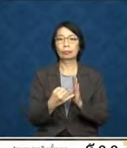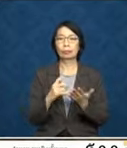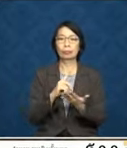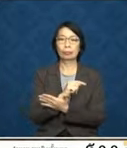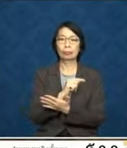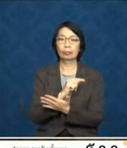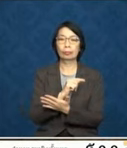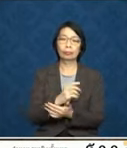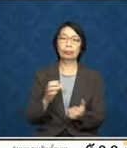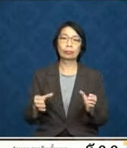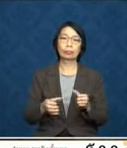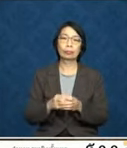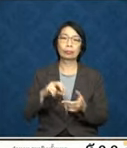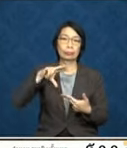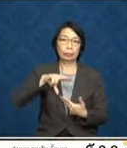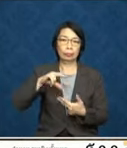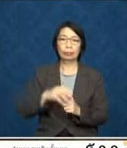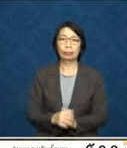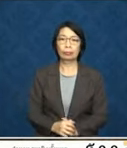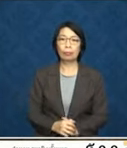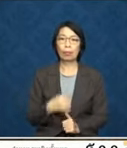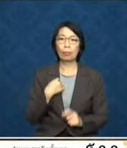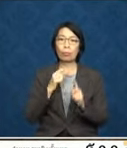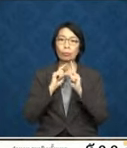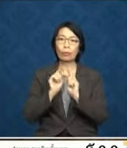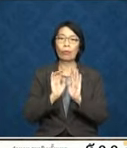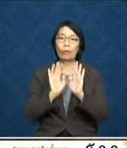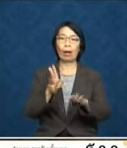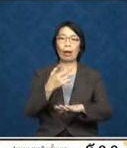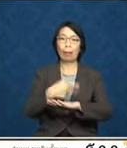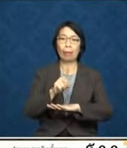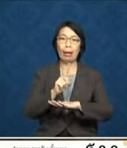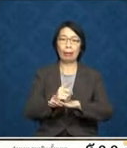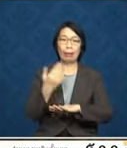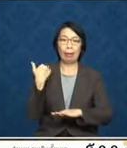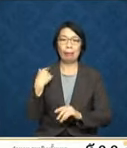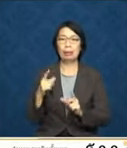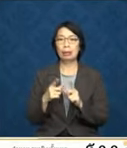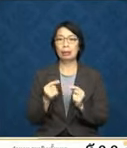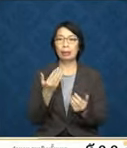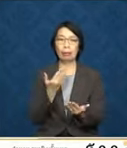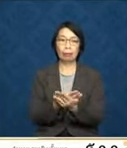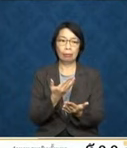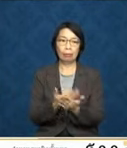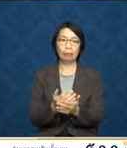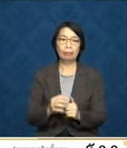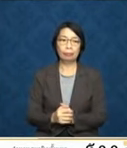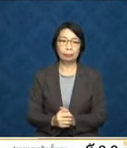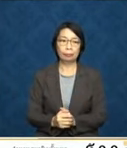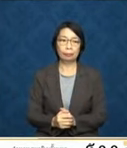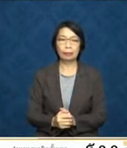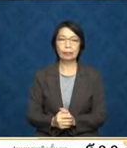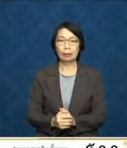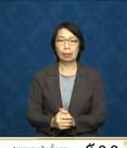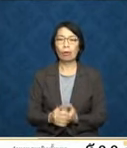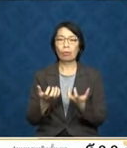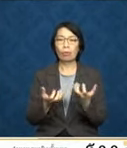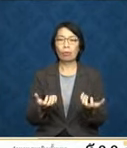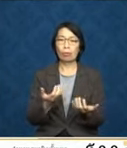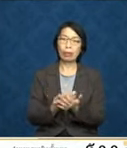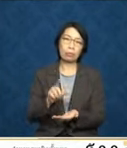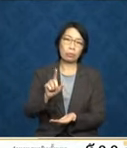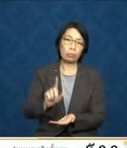ารัฐผมมีเรื่องหารือท่านประธานผ่านไปยังกระทรวงพาณิชย์ในเรื่องราคาผลผลิตข้าวโพดเลี้ยงสัตว์ตกต่ำซึ่งต